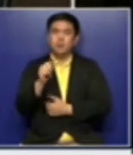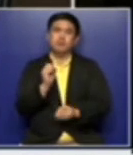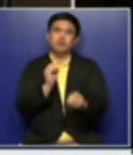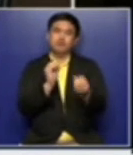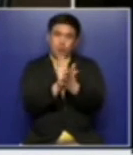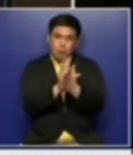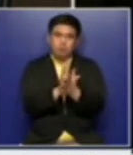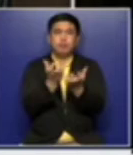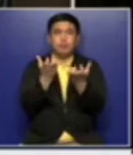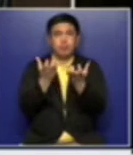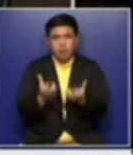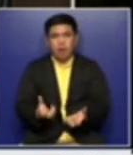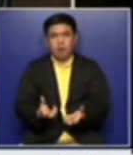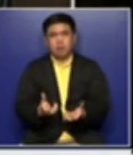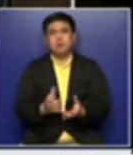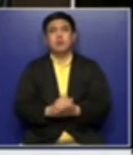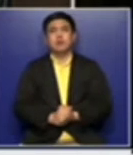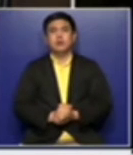วโน้มที่จะ